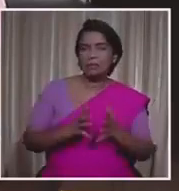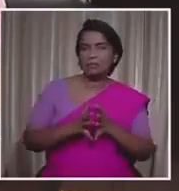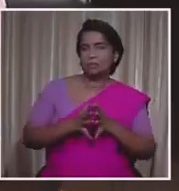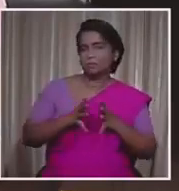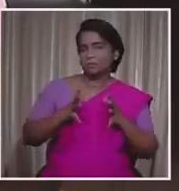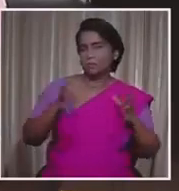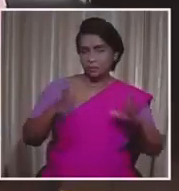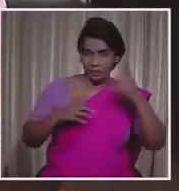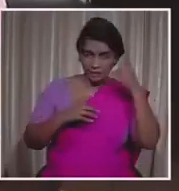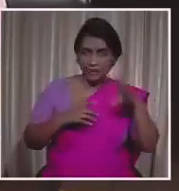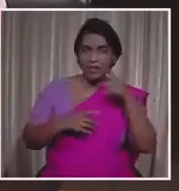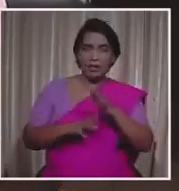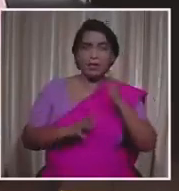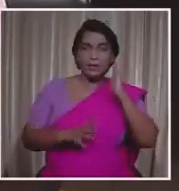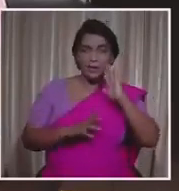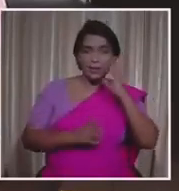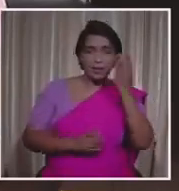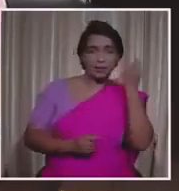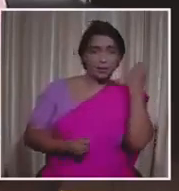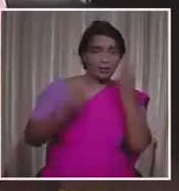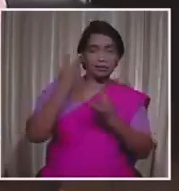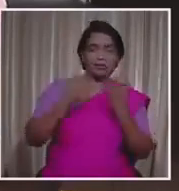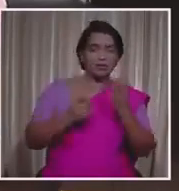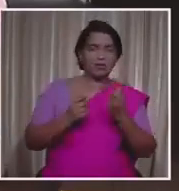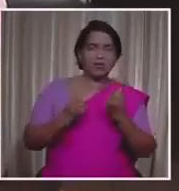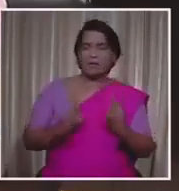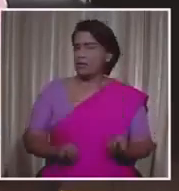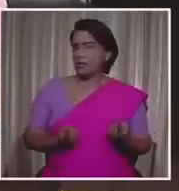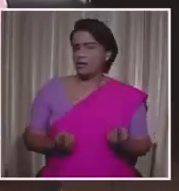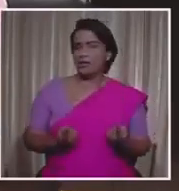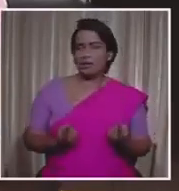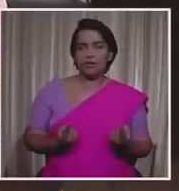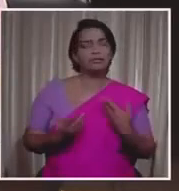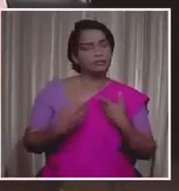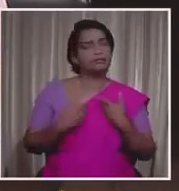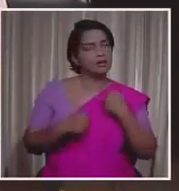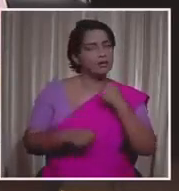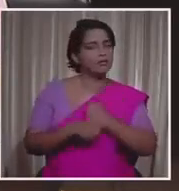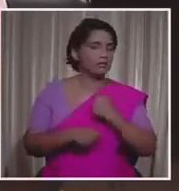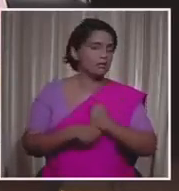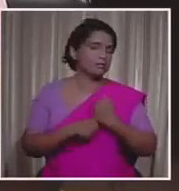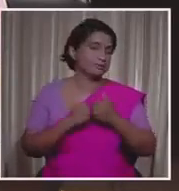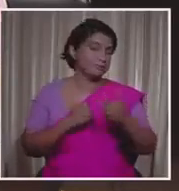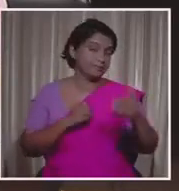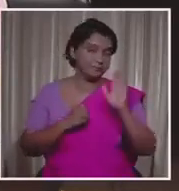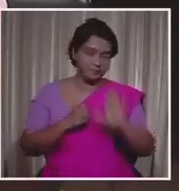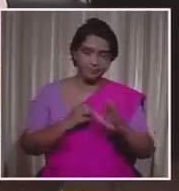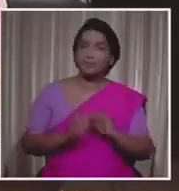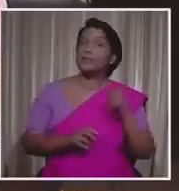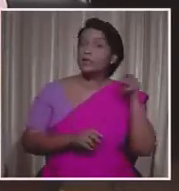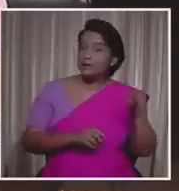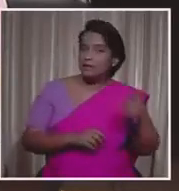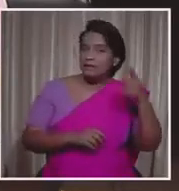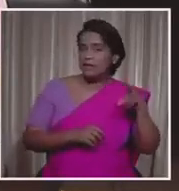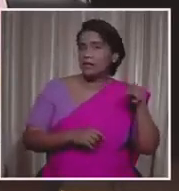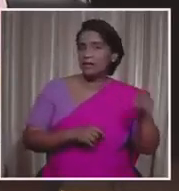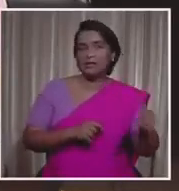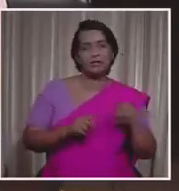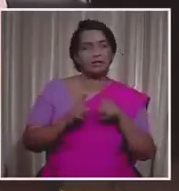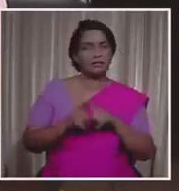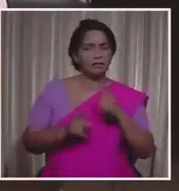සහ විදේශ විනිමය හිඟයකට මුහුණ දීමට අප රජයට සිදුවිය. ඒ තුලින් ඇති